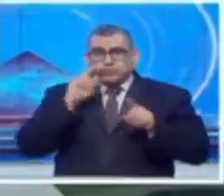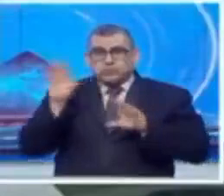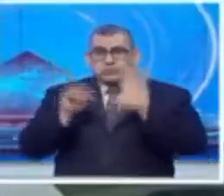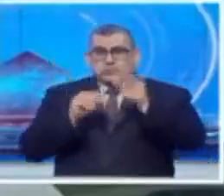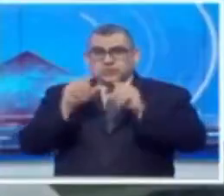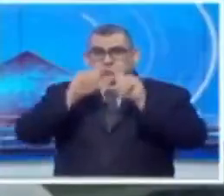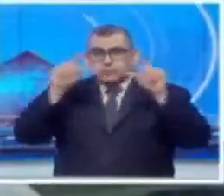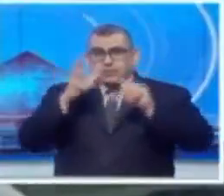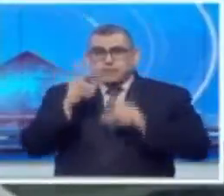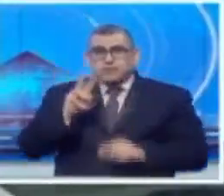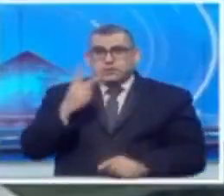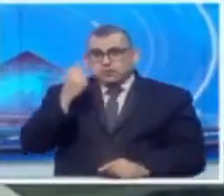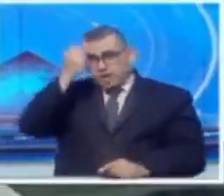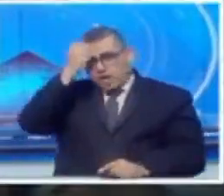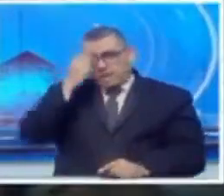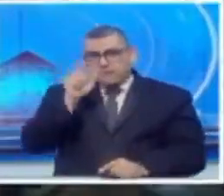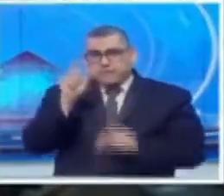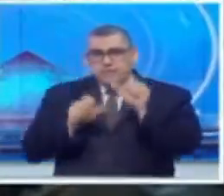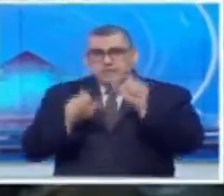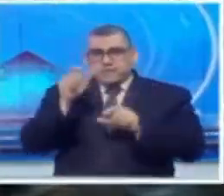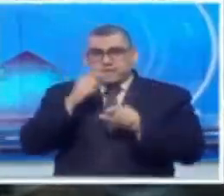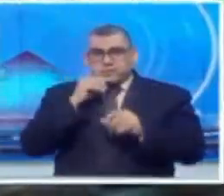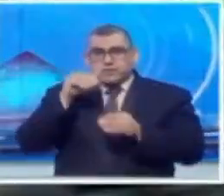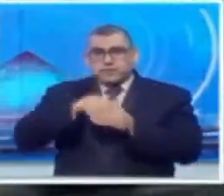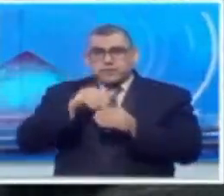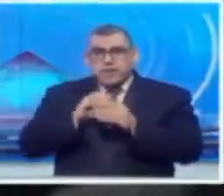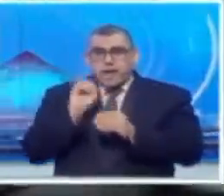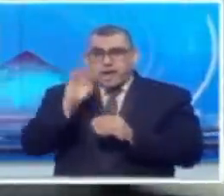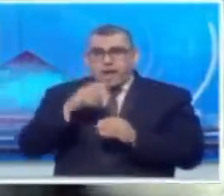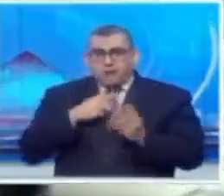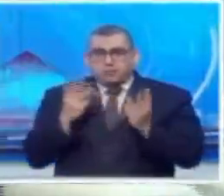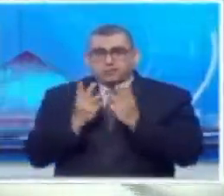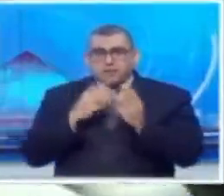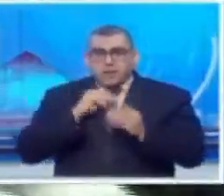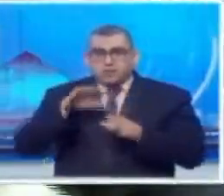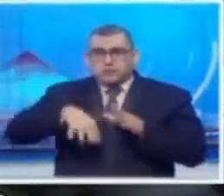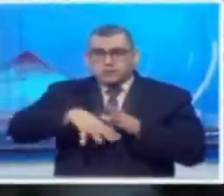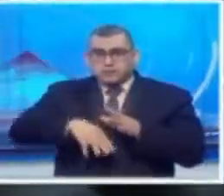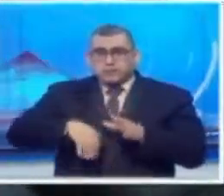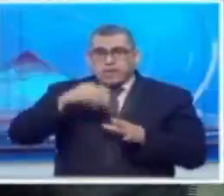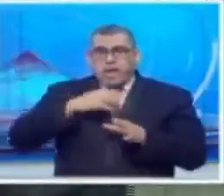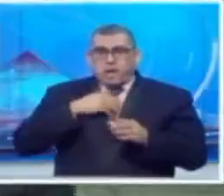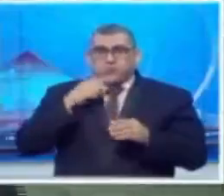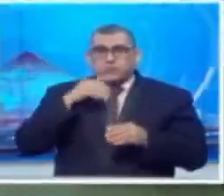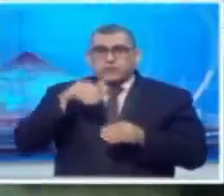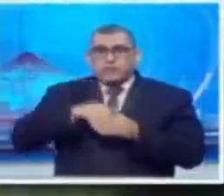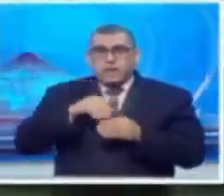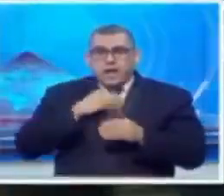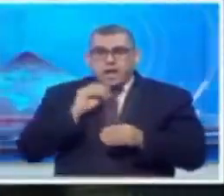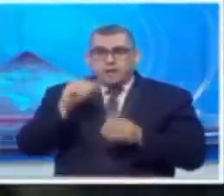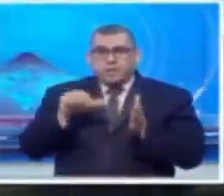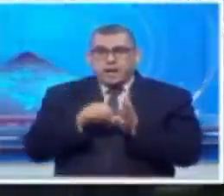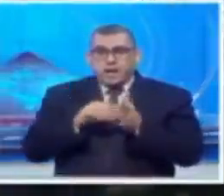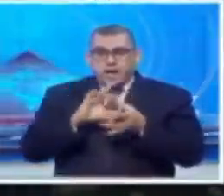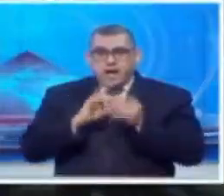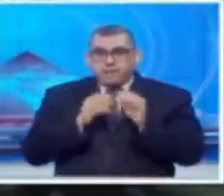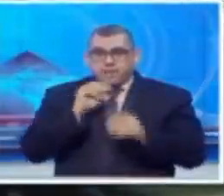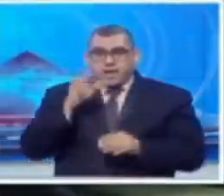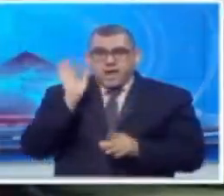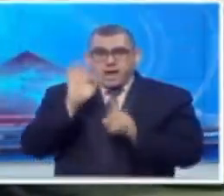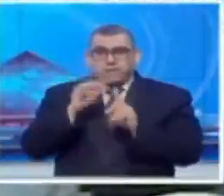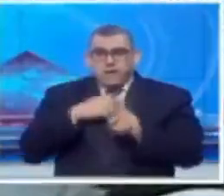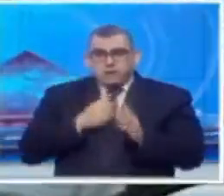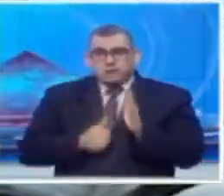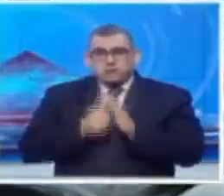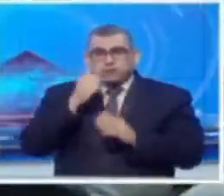يقارب 17000 مواطن ممن تقدموا بطلبات في قرعة حج الجمعيات الأهلية للتعرف على